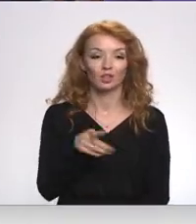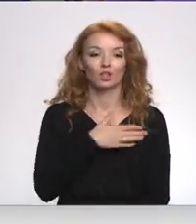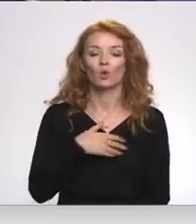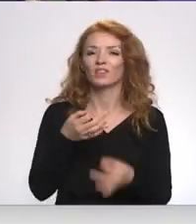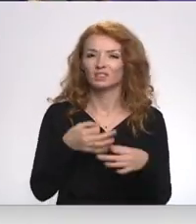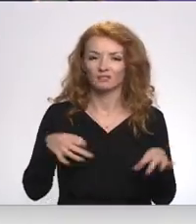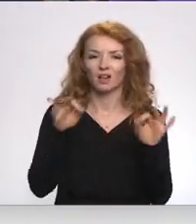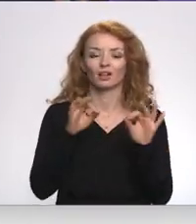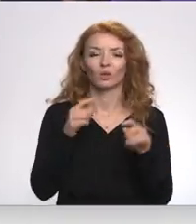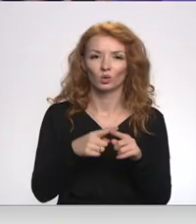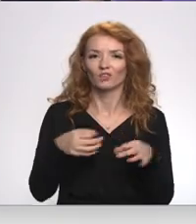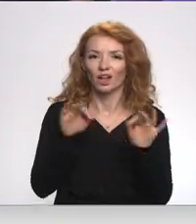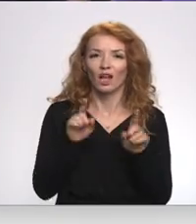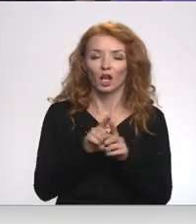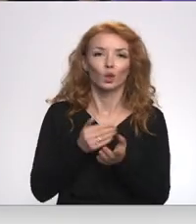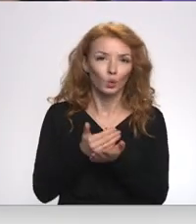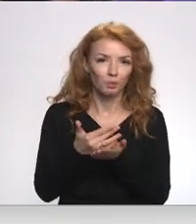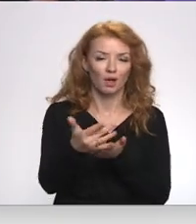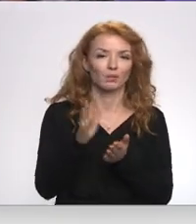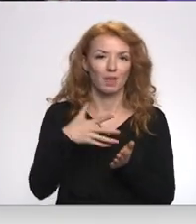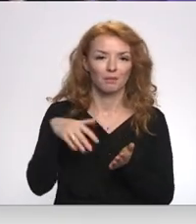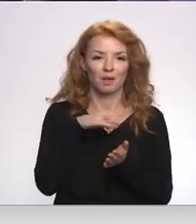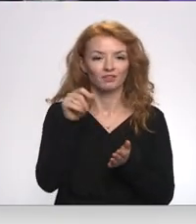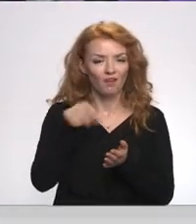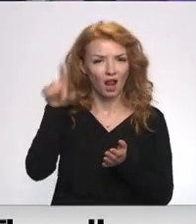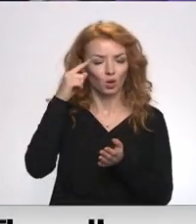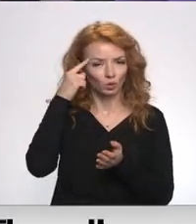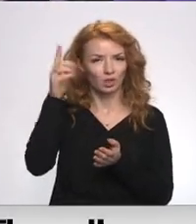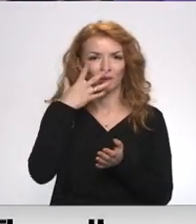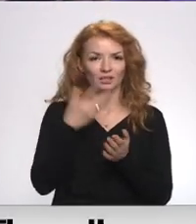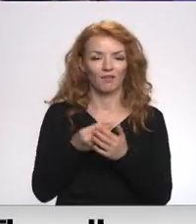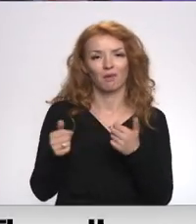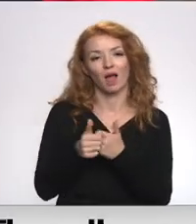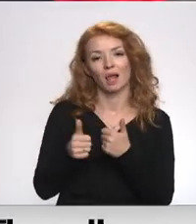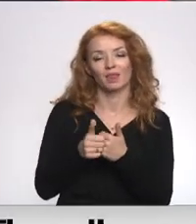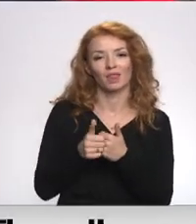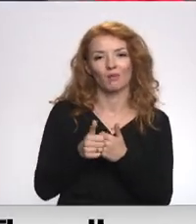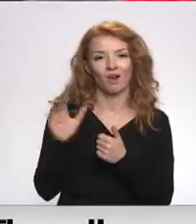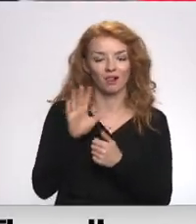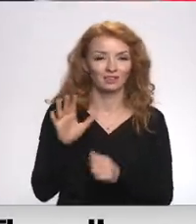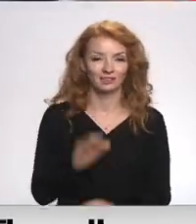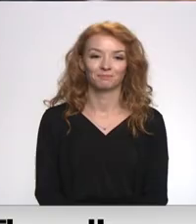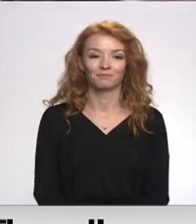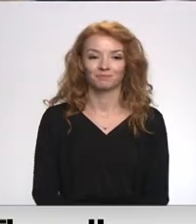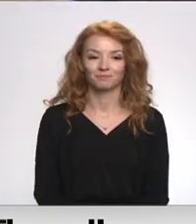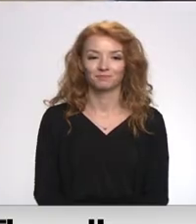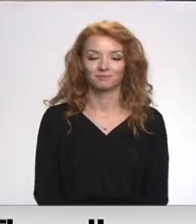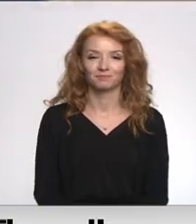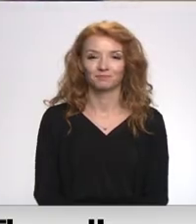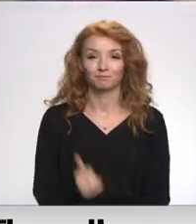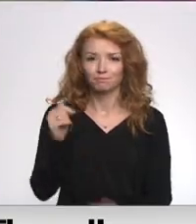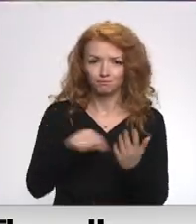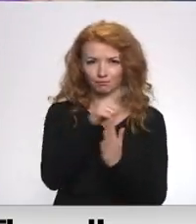un svarīgi arī, lai būtu arī turpinājums, lai mēs vairāk uzzinātu par saviem kaimiņiem. Bet kā ir vispār ar lietuviešiem?